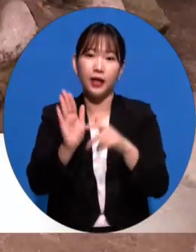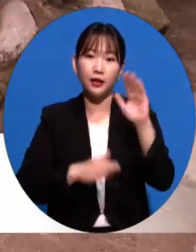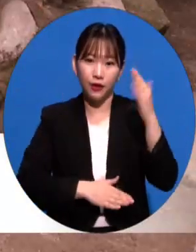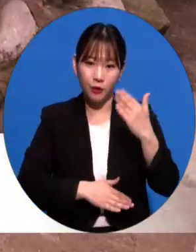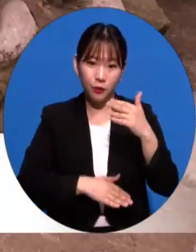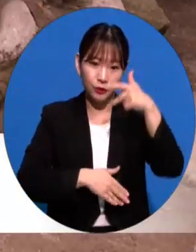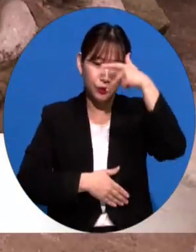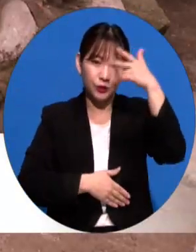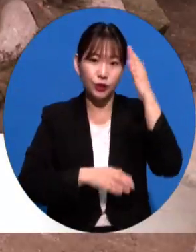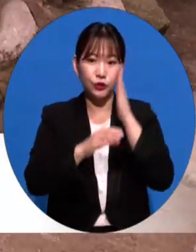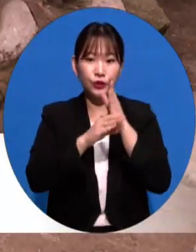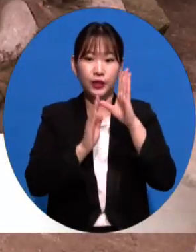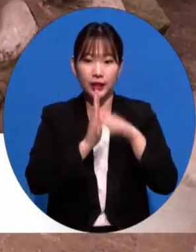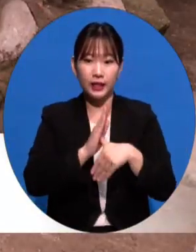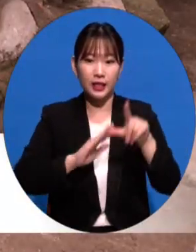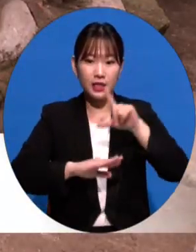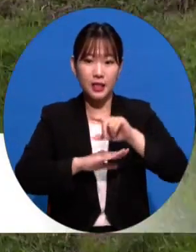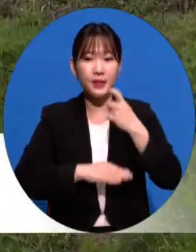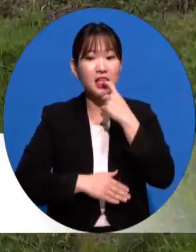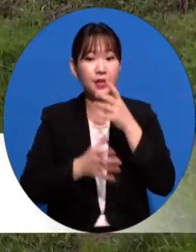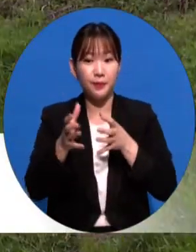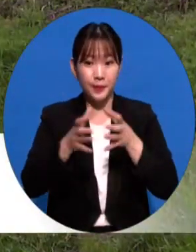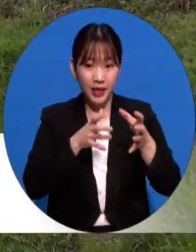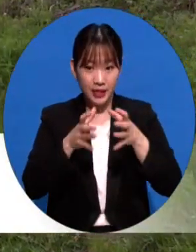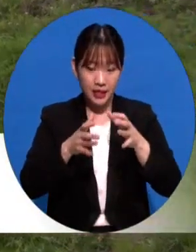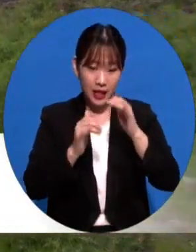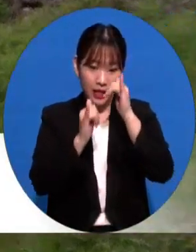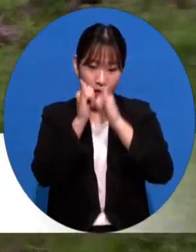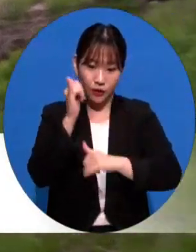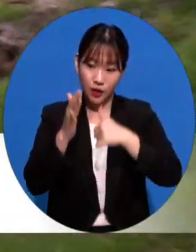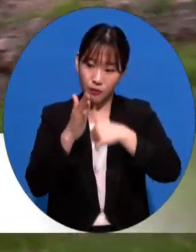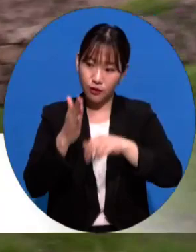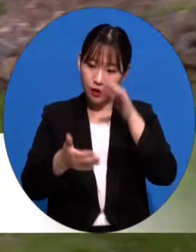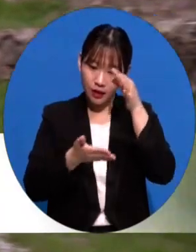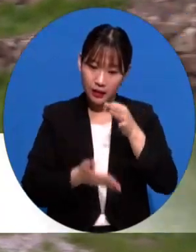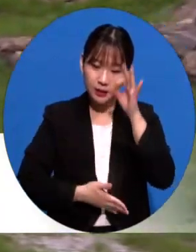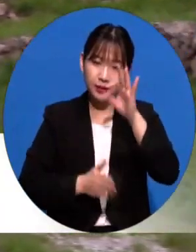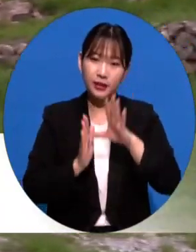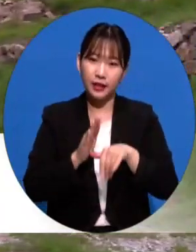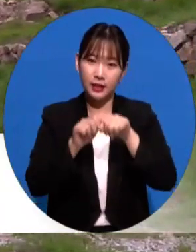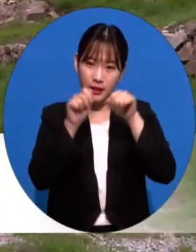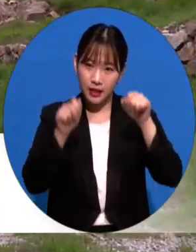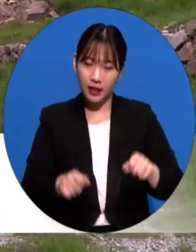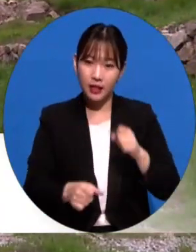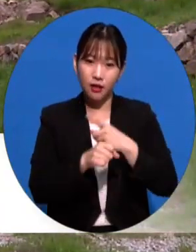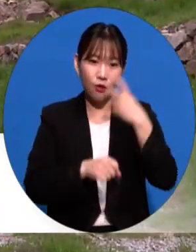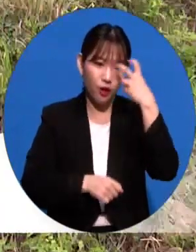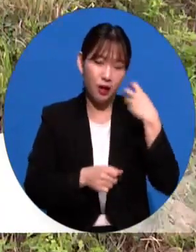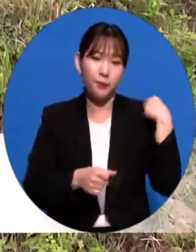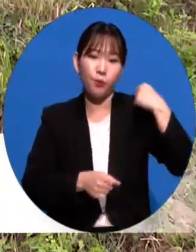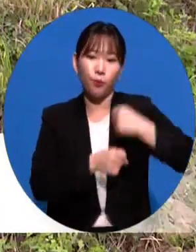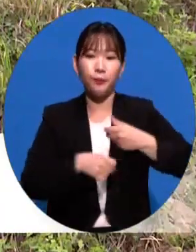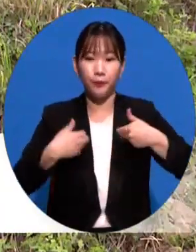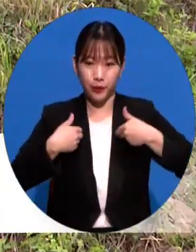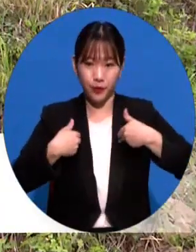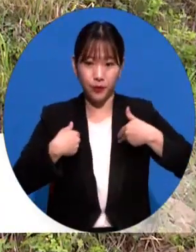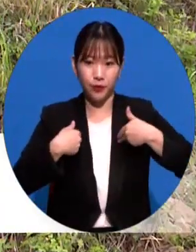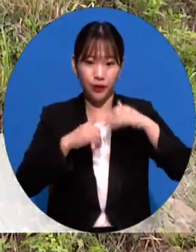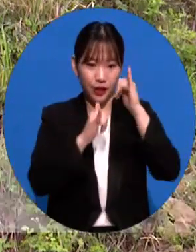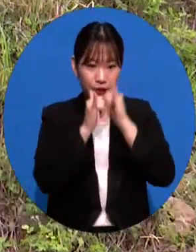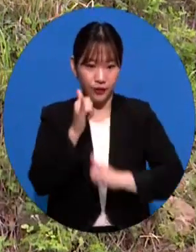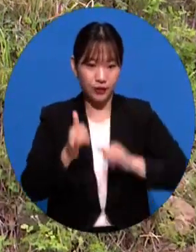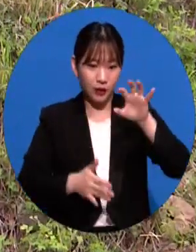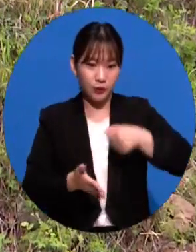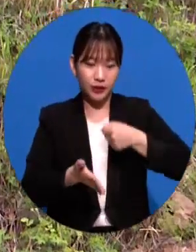조선 중기의 지방백자 등 출토 유물의 가치로 미뤄 체계적인 관리와 보건이 필요하다고 보고 사적